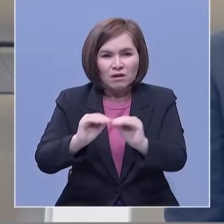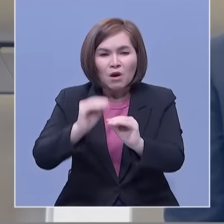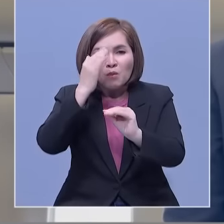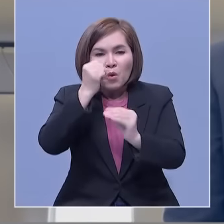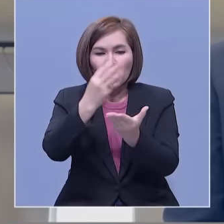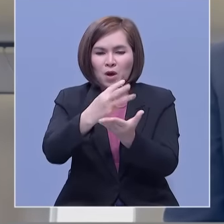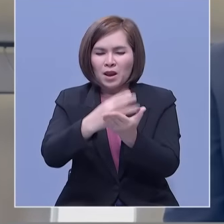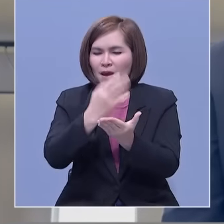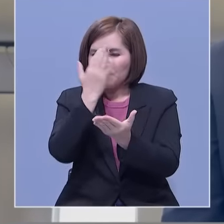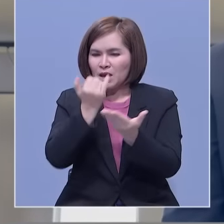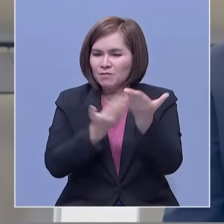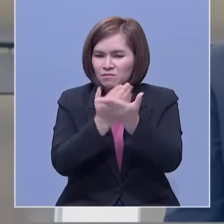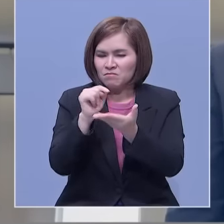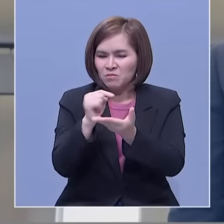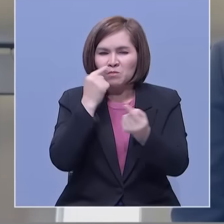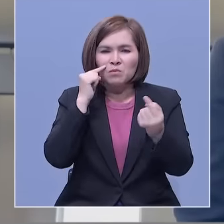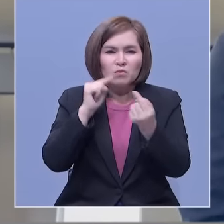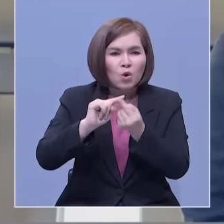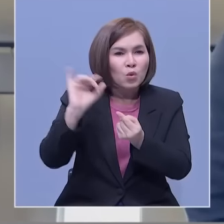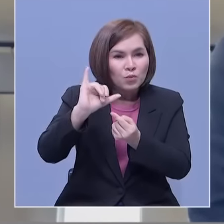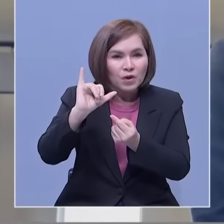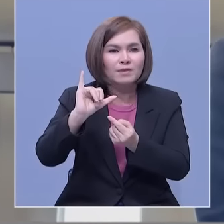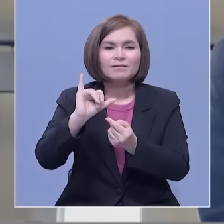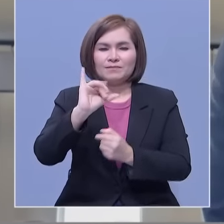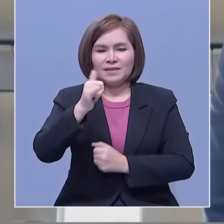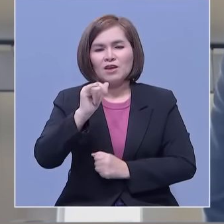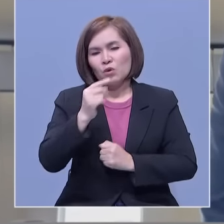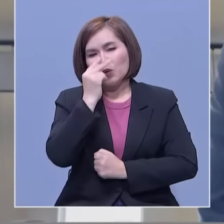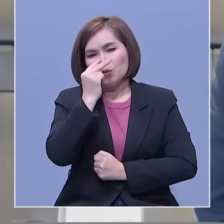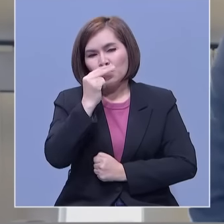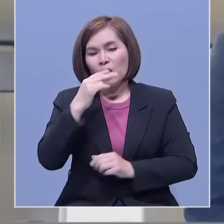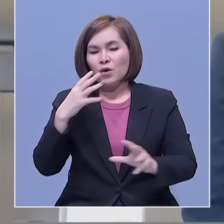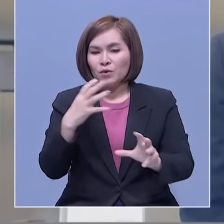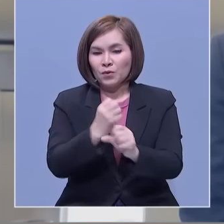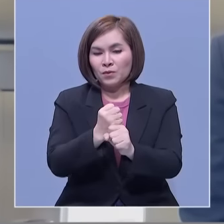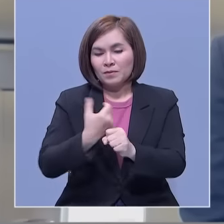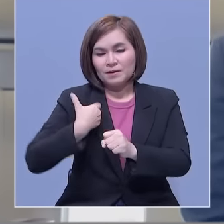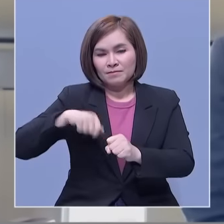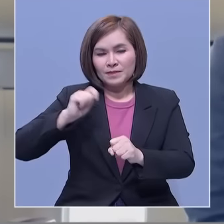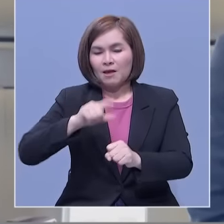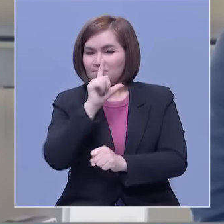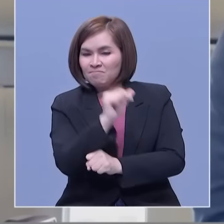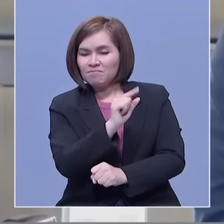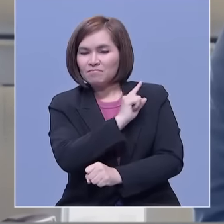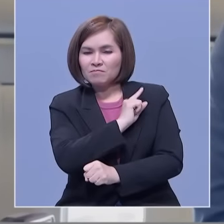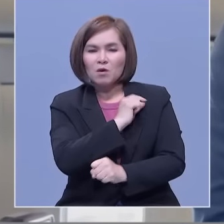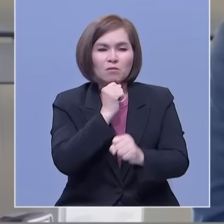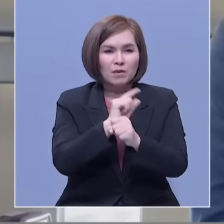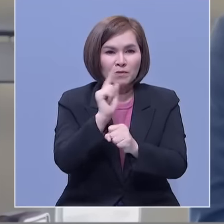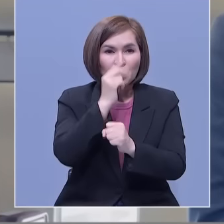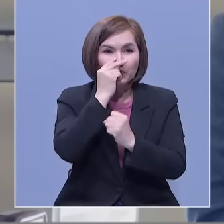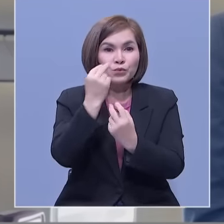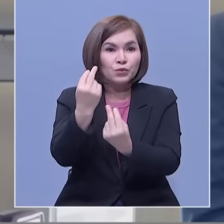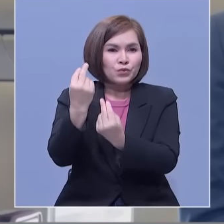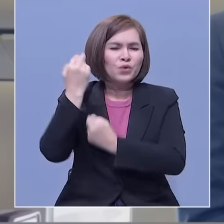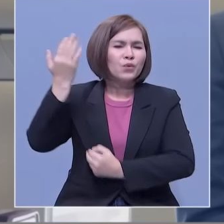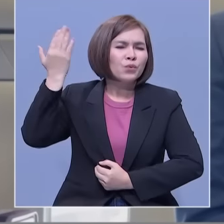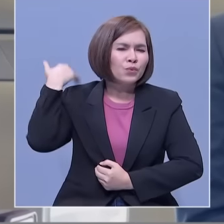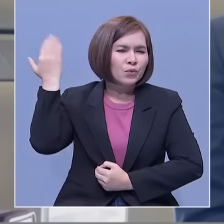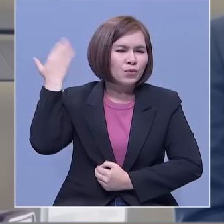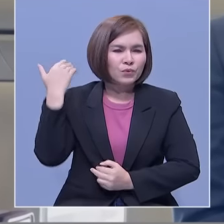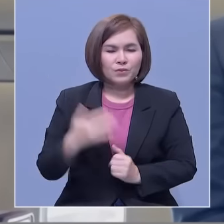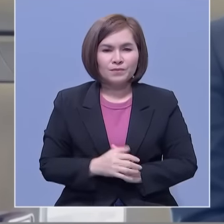วาระที่จะมาดูเรื่องของที่สวยื่นเรื่องมาก็ต้องรอติดตามกันนะครับแต่คราวนี้เนี่ยผมขอพาย้อนกลับไปนะครับ